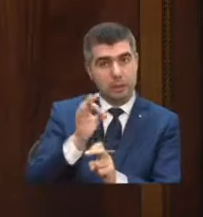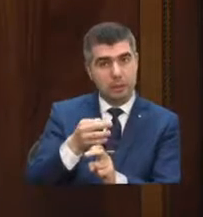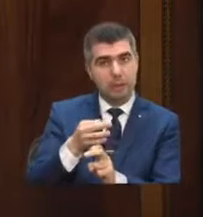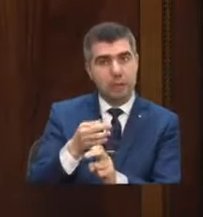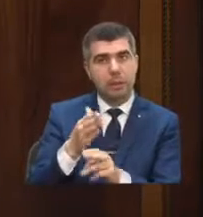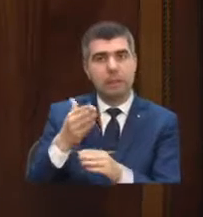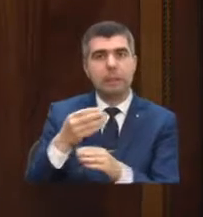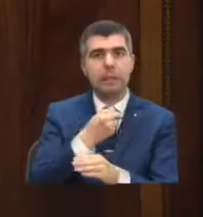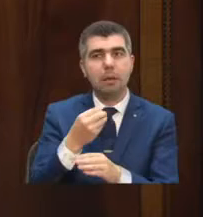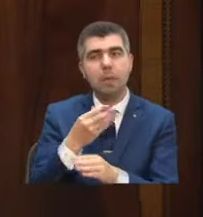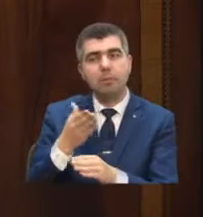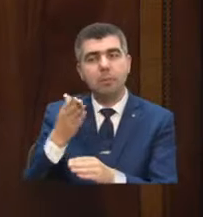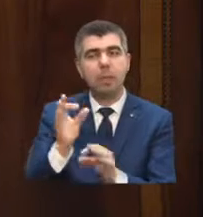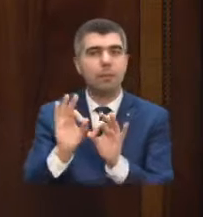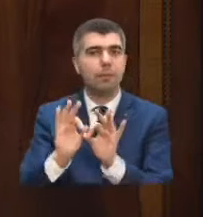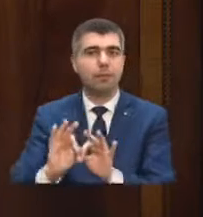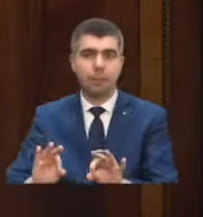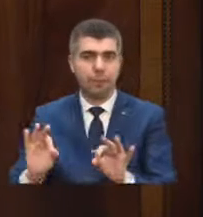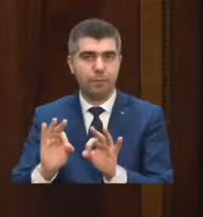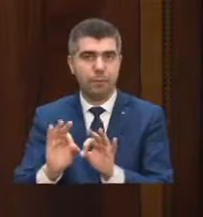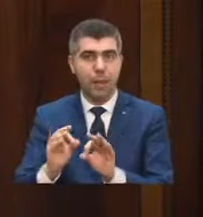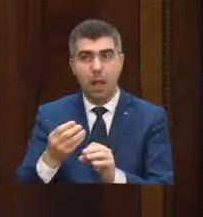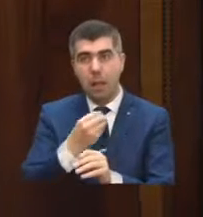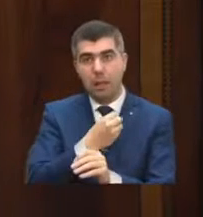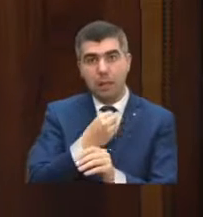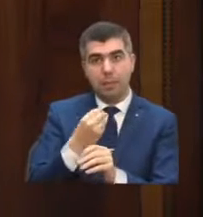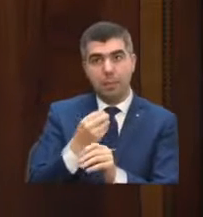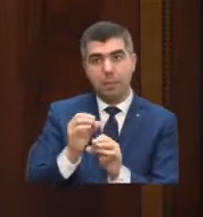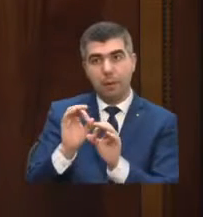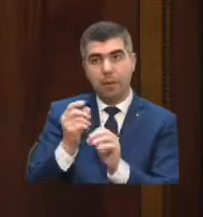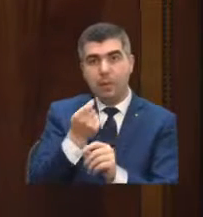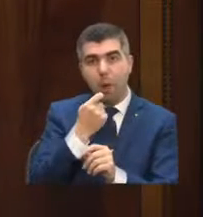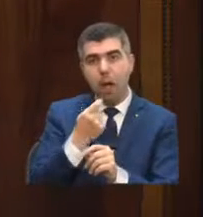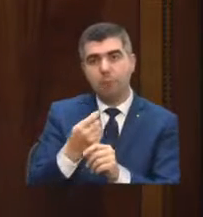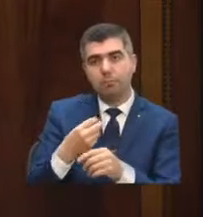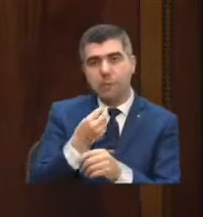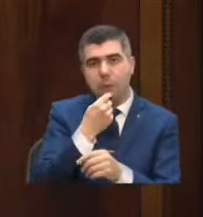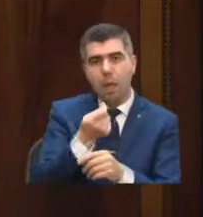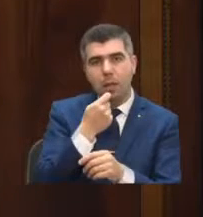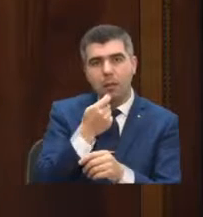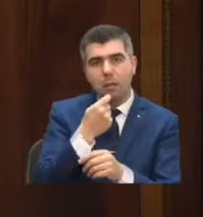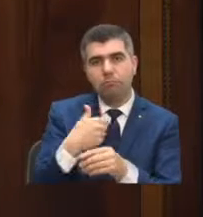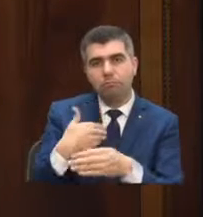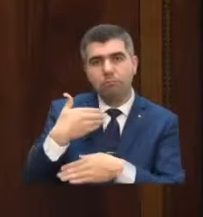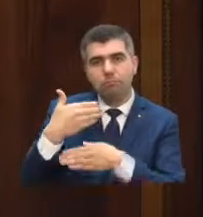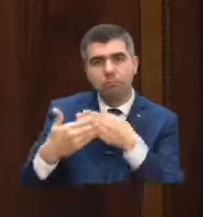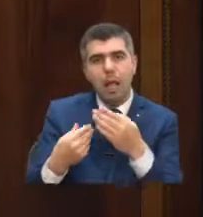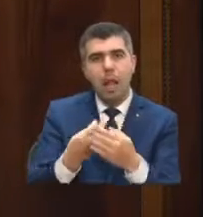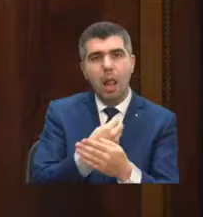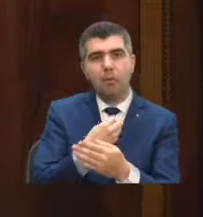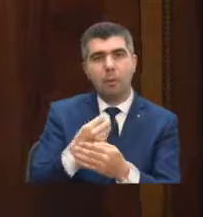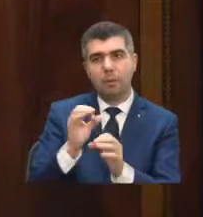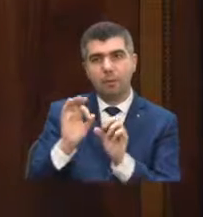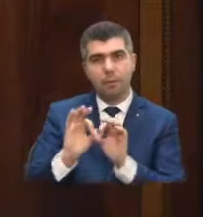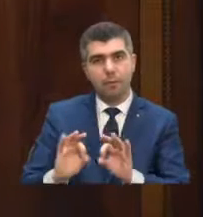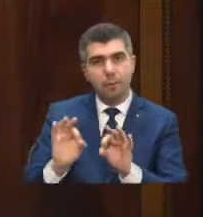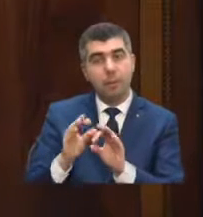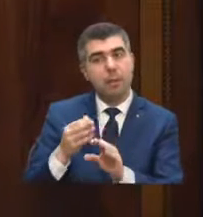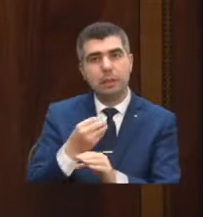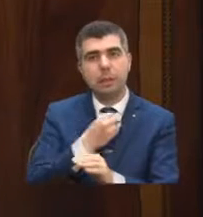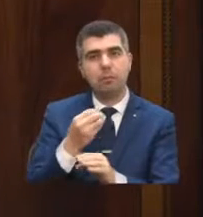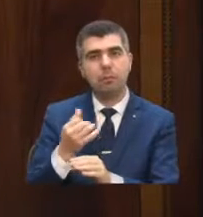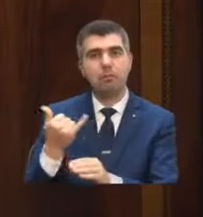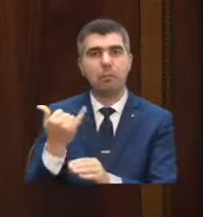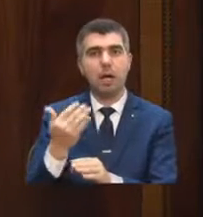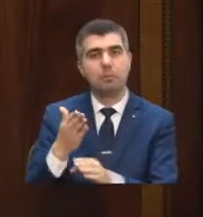هذه مفعولها كيبقى محدود، لانه لا تقضي على الفيروس بل تقلص التوالد ديالو. كذلك